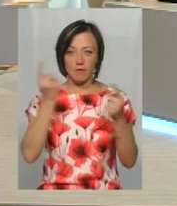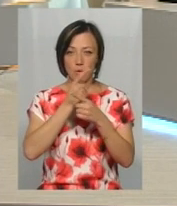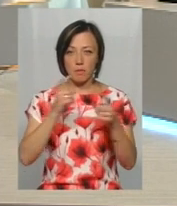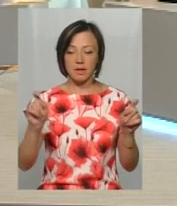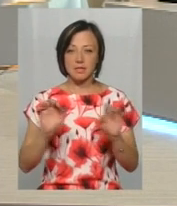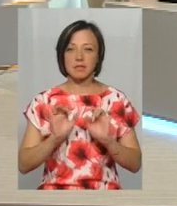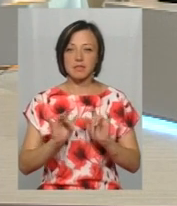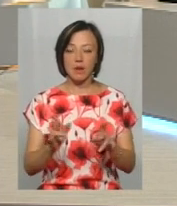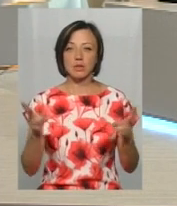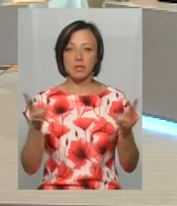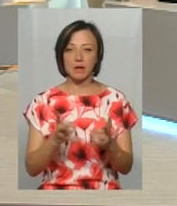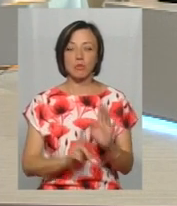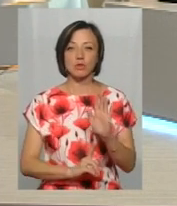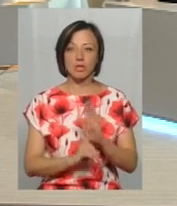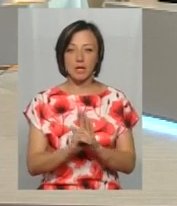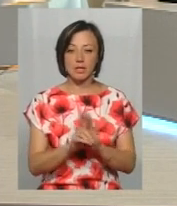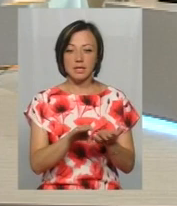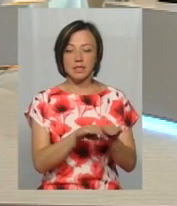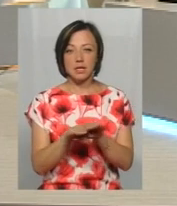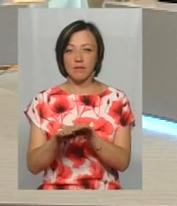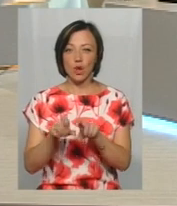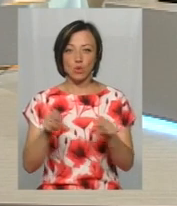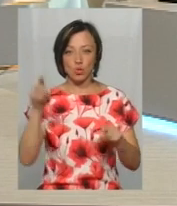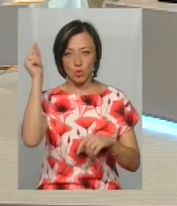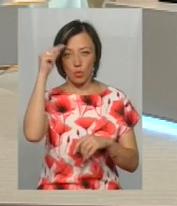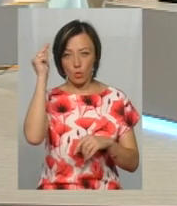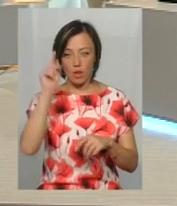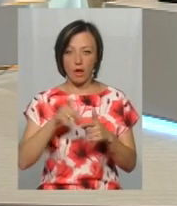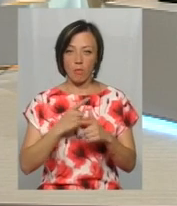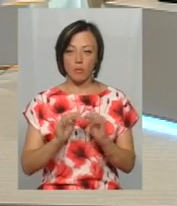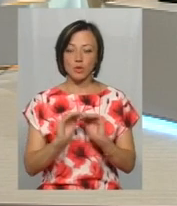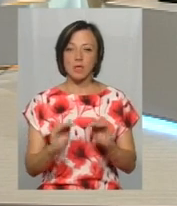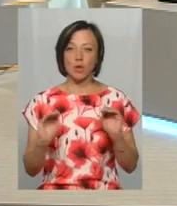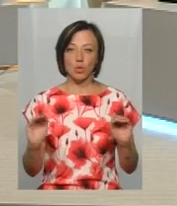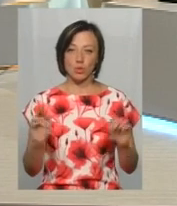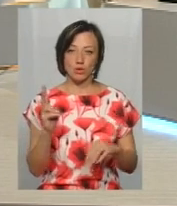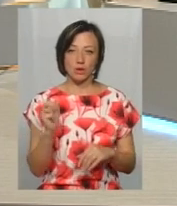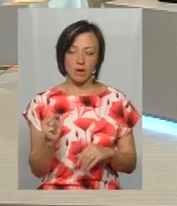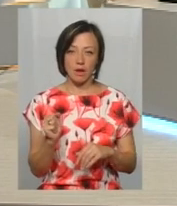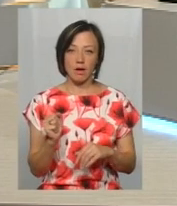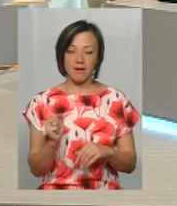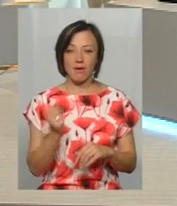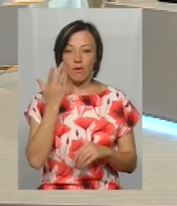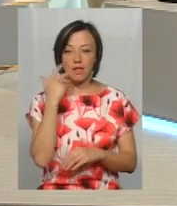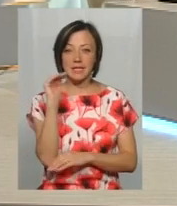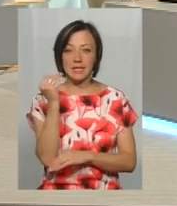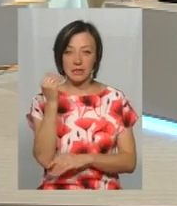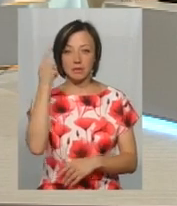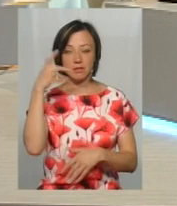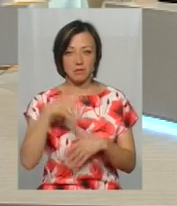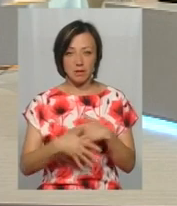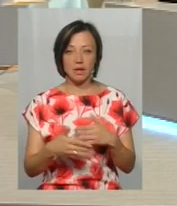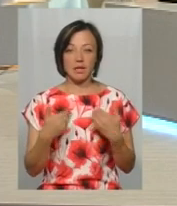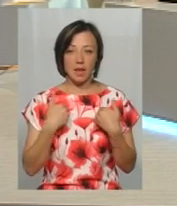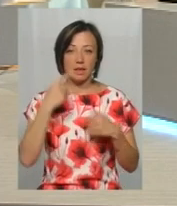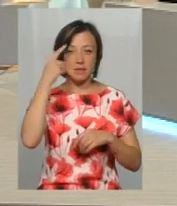інформаційні заходи треба починати з рівня школи. Чи навіть садочка. Да, чи навіть садочка. От коли дитина вже усвідомлює. Ну,